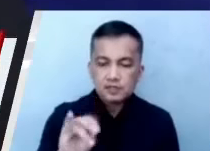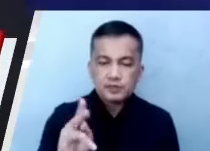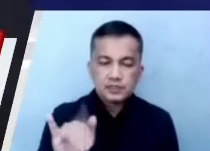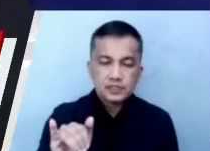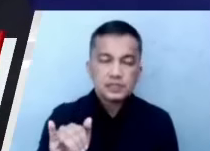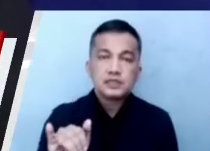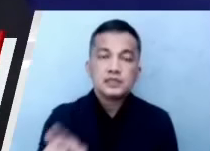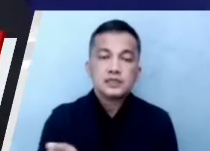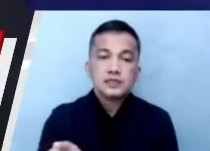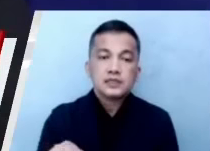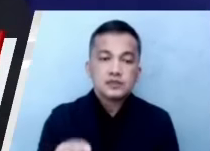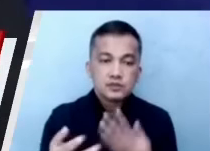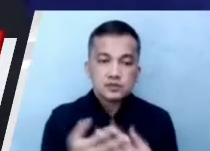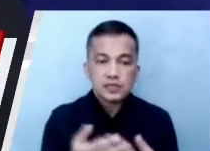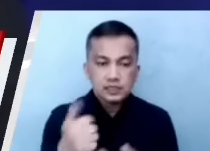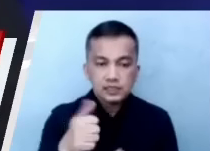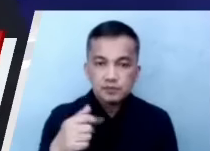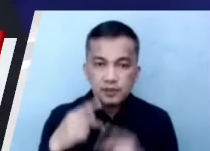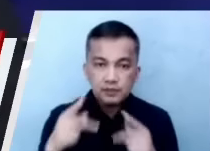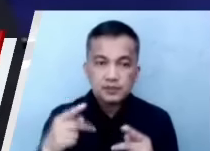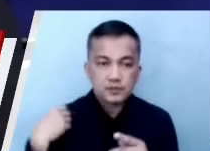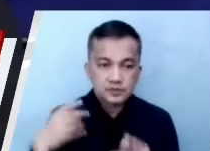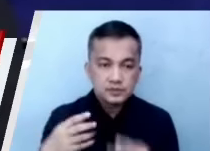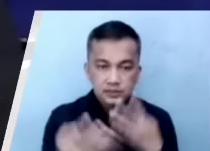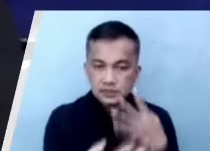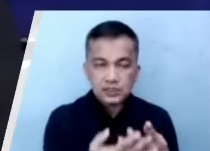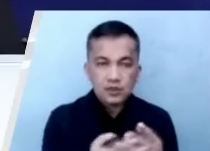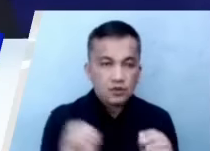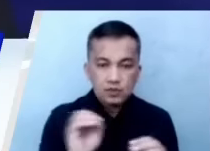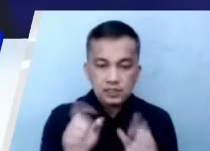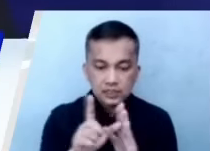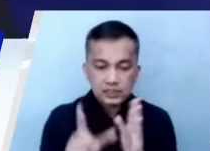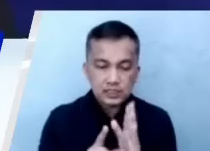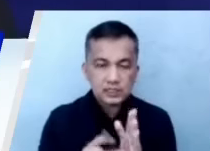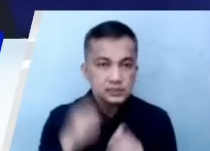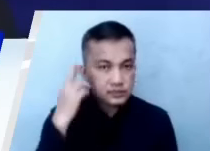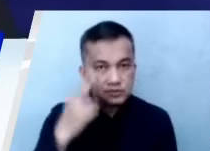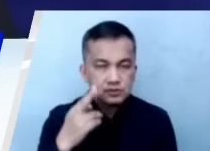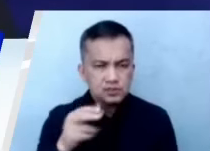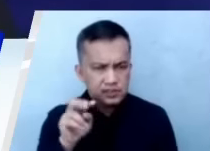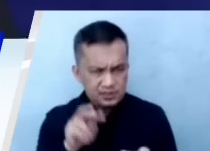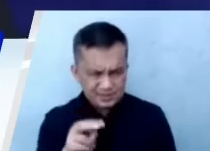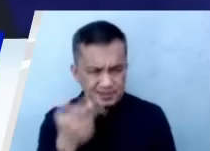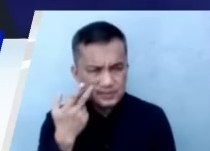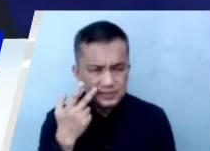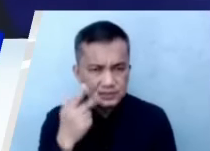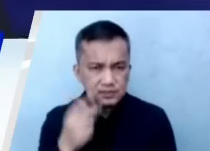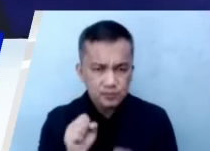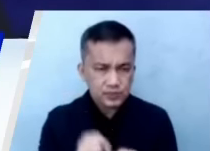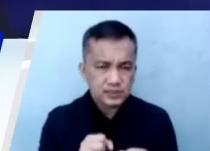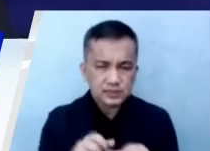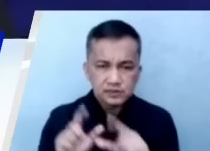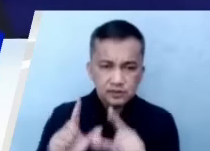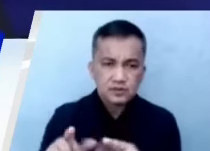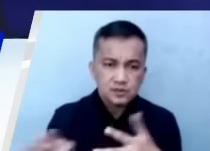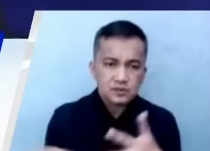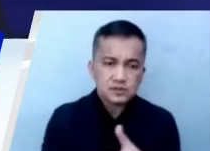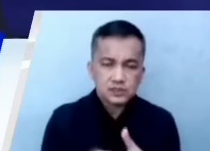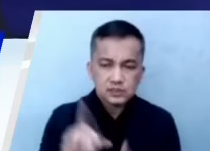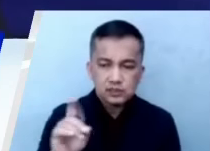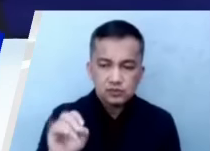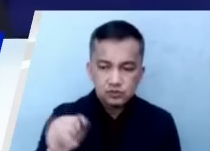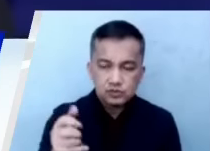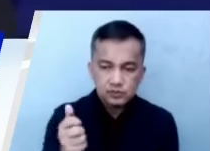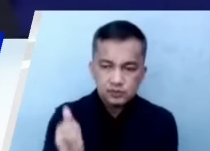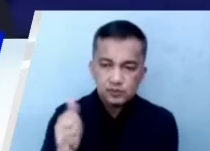detains another without a legal cause. Tingnan natin kung pwedeng idemanda yung mga taga-DOJ sa mismong DOJ.